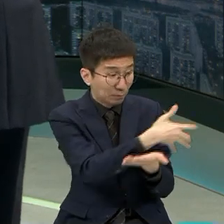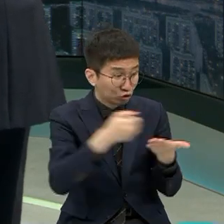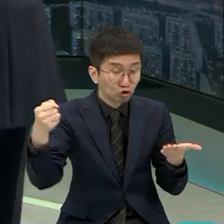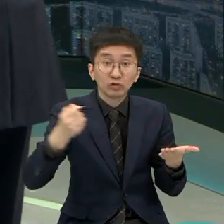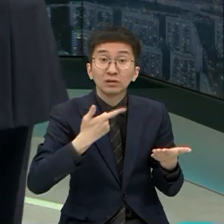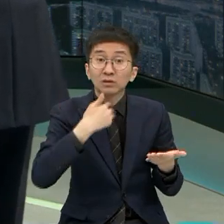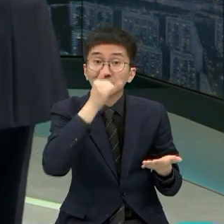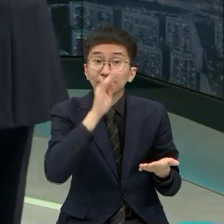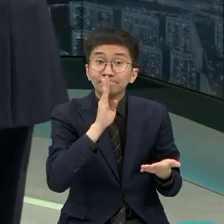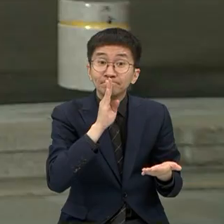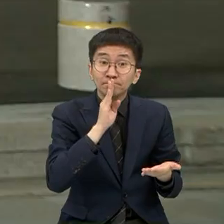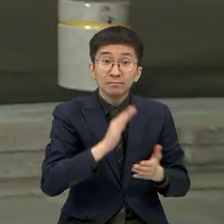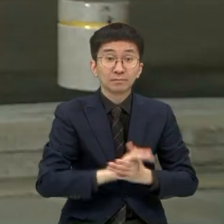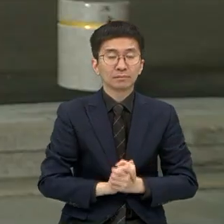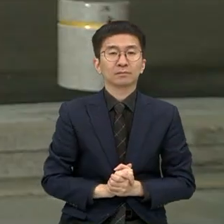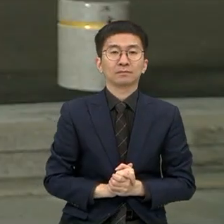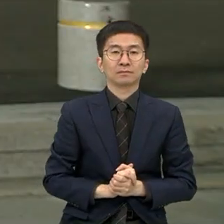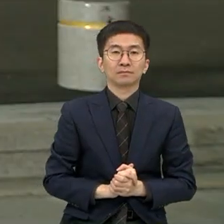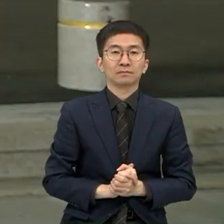전해주시죠